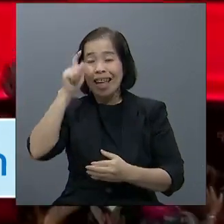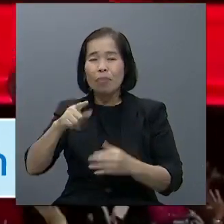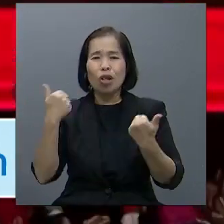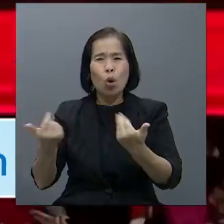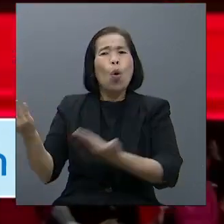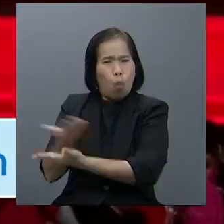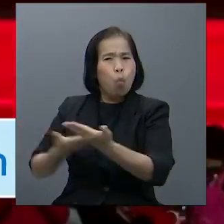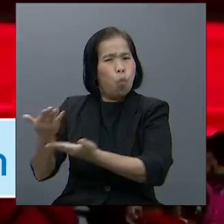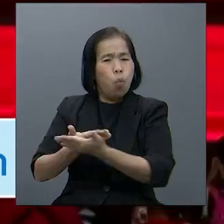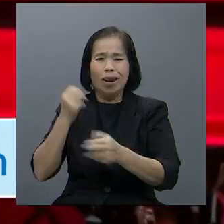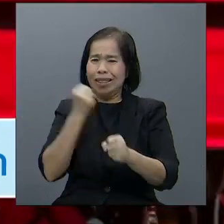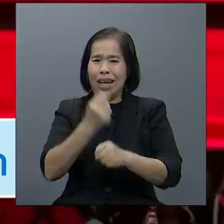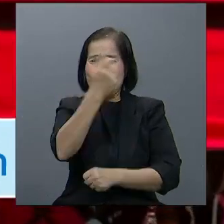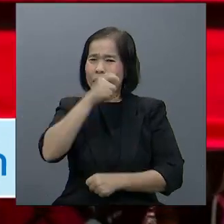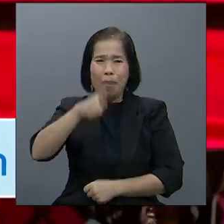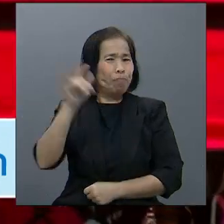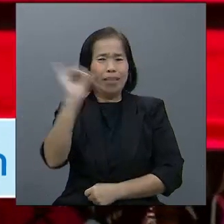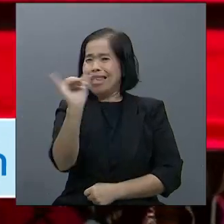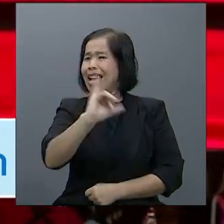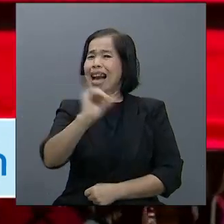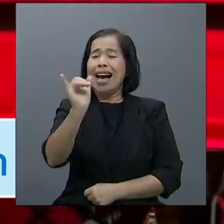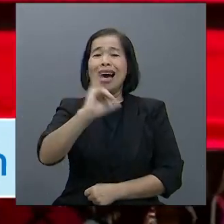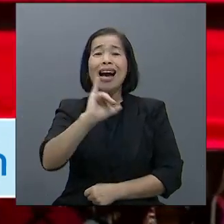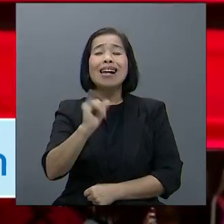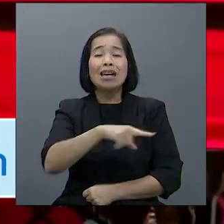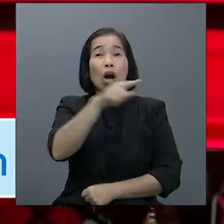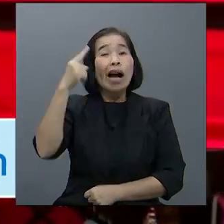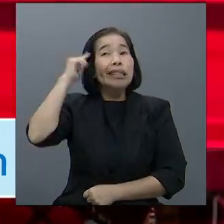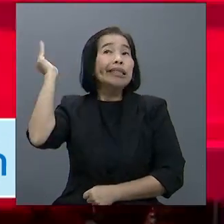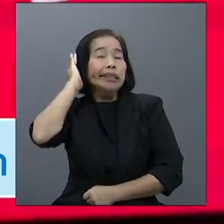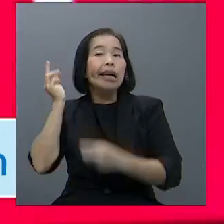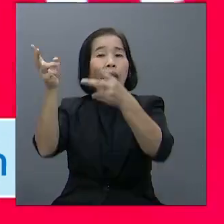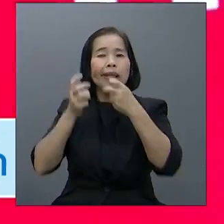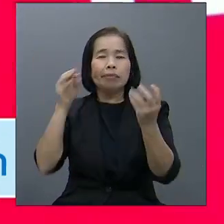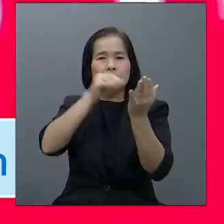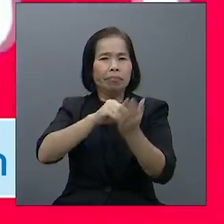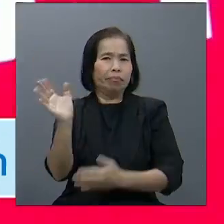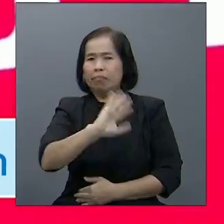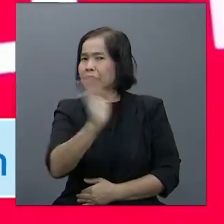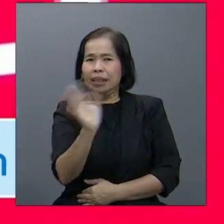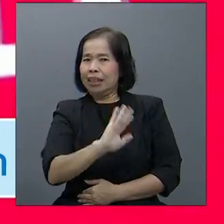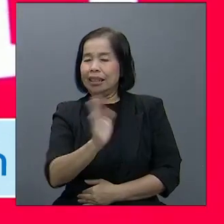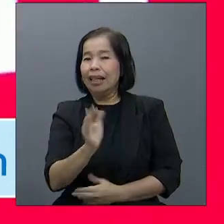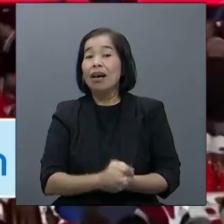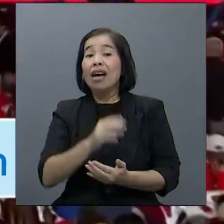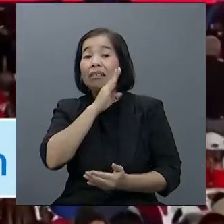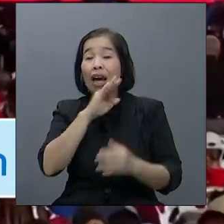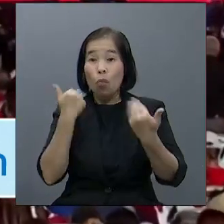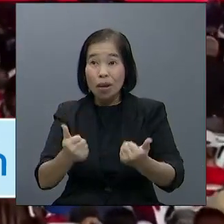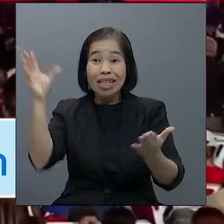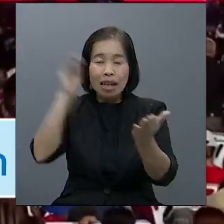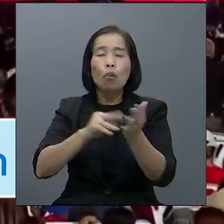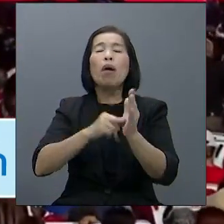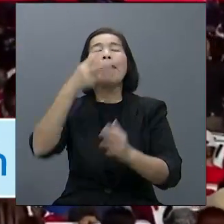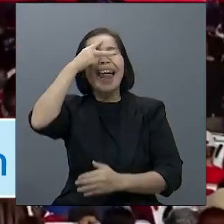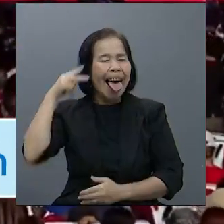หว่างการพิจารณาของคณะกรรมการนโยบายโครงการและยังไม่มีการเปิดแอปให้ดาวน์โหลดแต่อย่างใดถ้าเกิดเปิดตอนนี้ก็มีฉาชีพคุณ